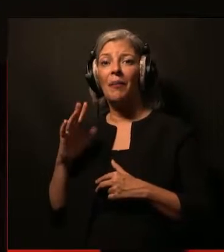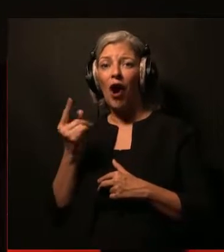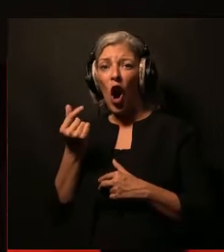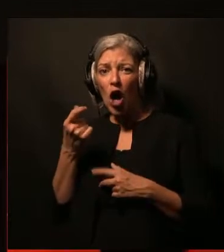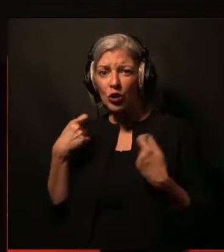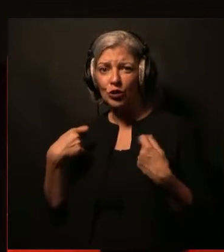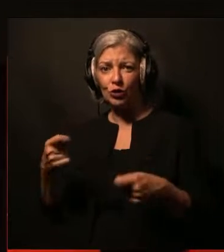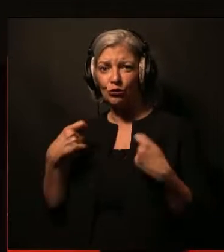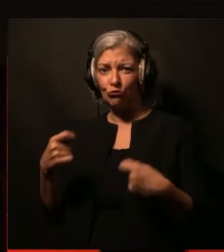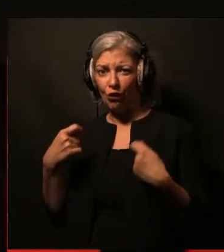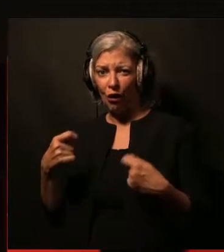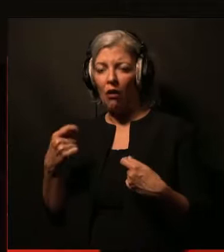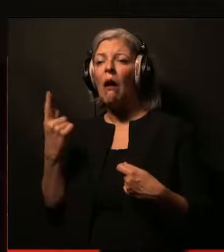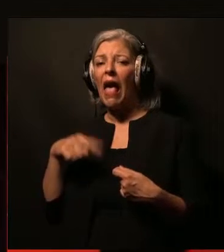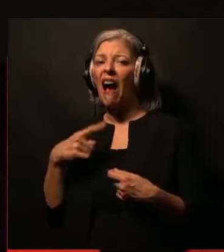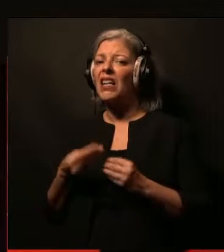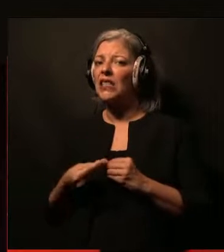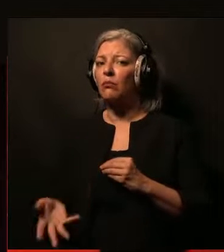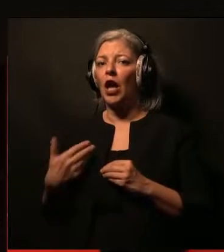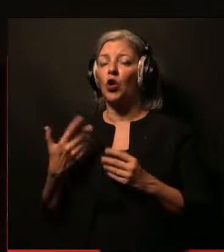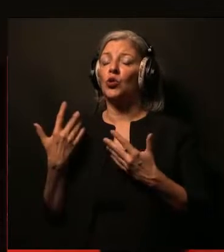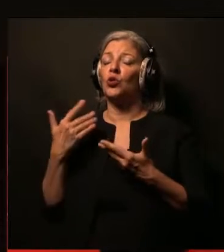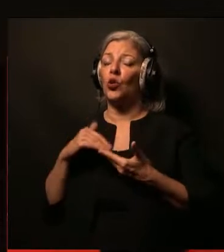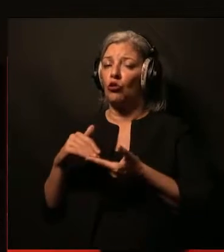economico sociale ed ambientale